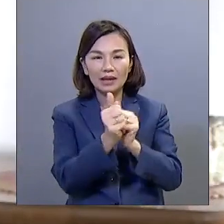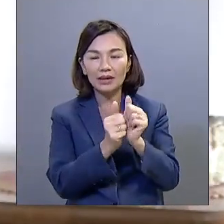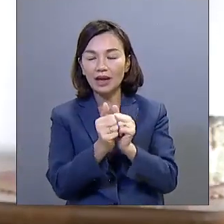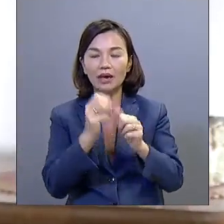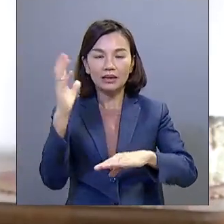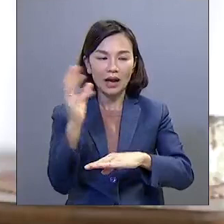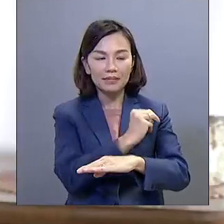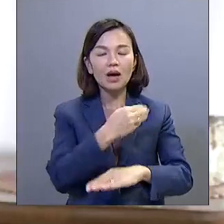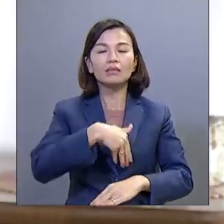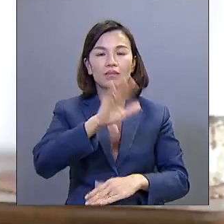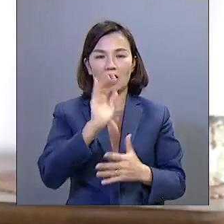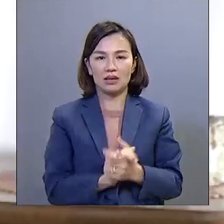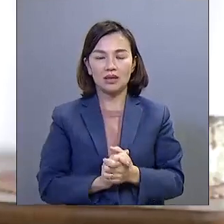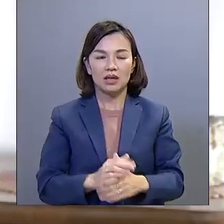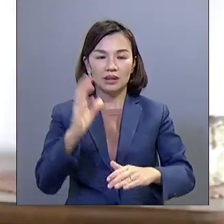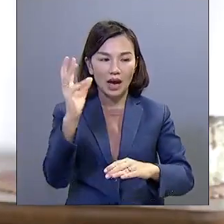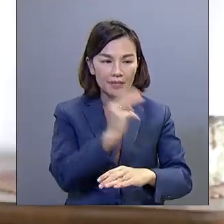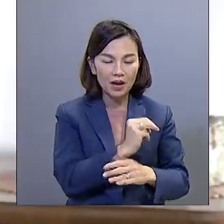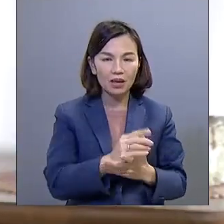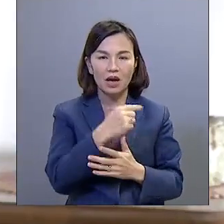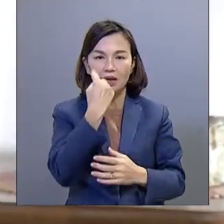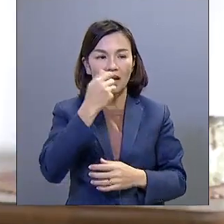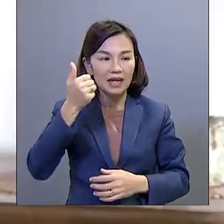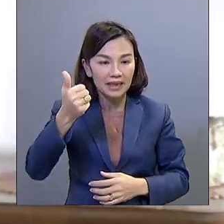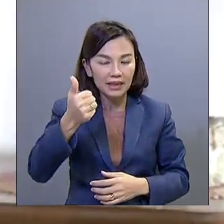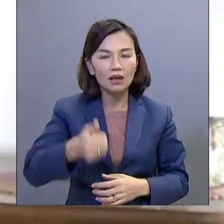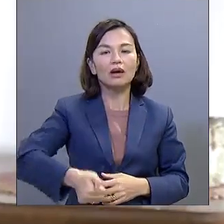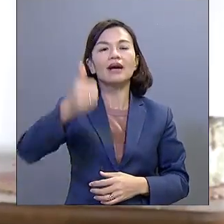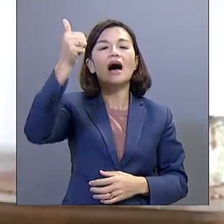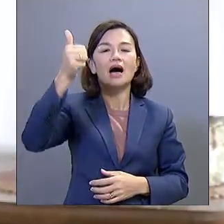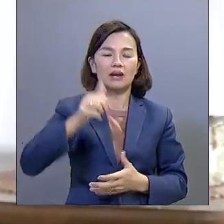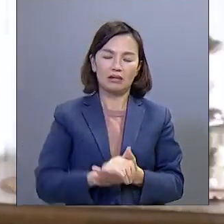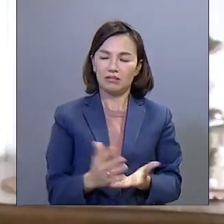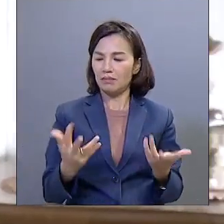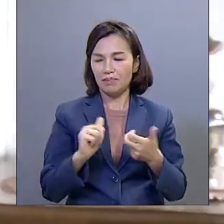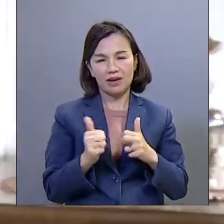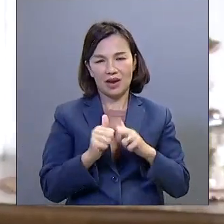องใครทางการเมืองใครดีกว่าคนนั้นก็ออกไปเท่านั้นเองไม่มีปัญหาอะไร